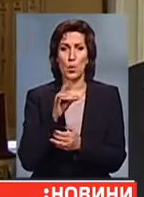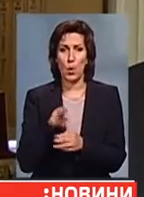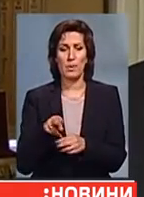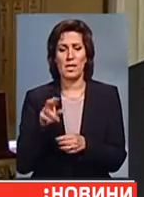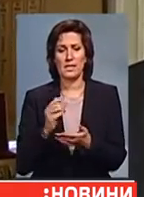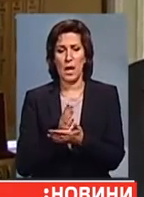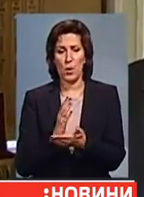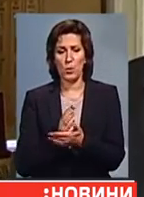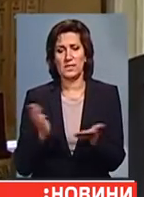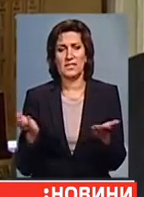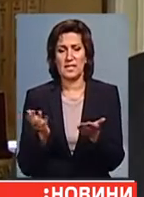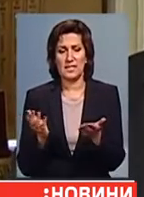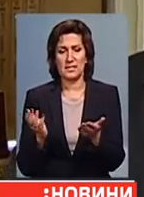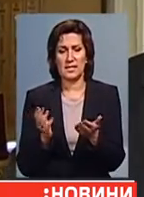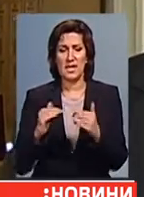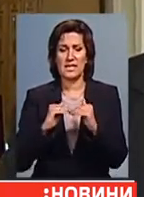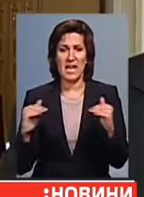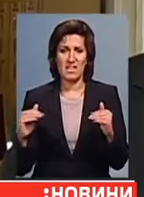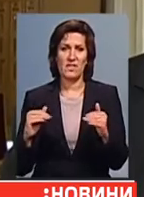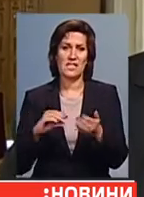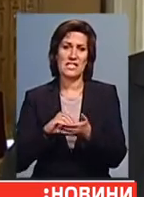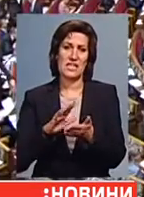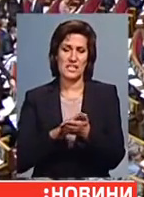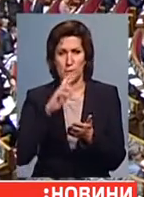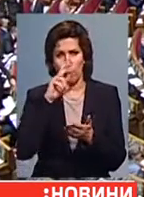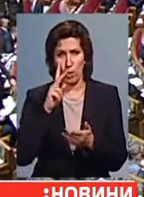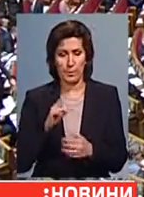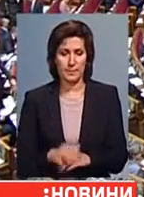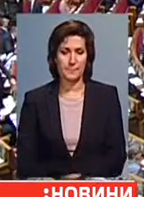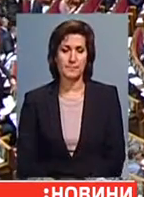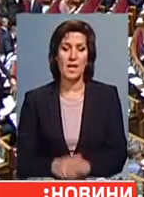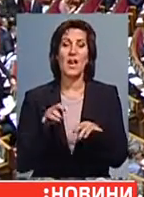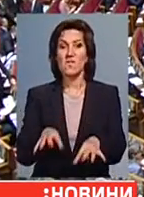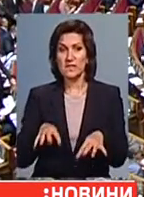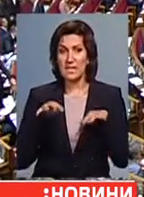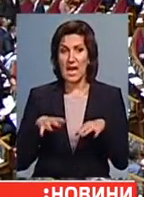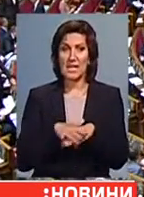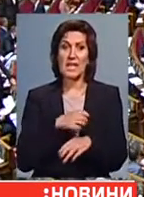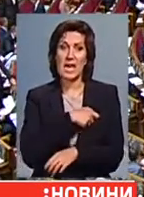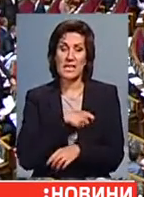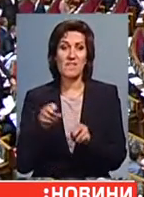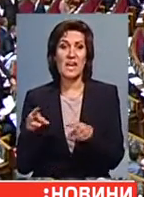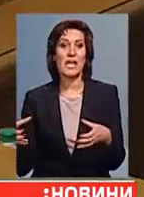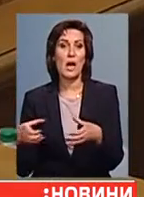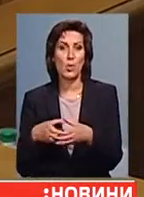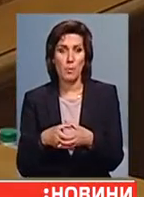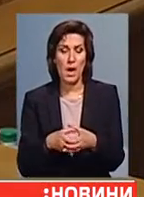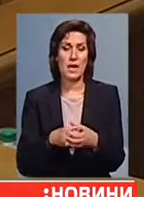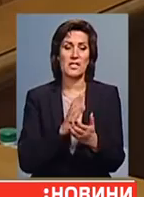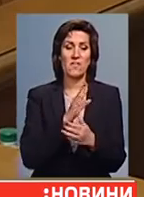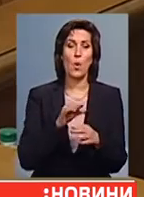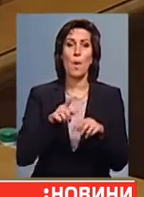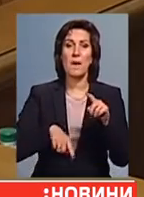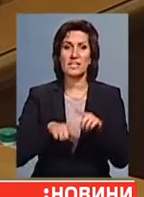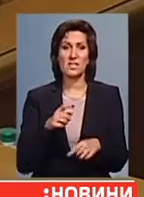він знаходиться десь на рівні статистичної похибки. У сесійній залі нардепи від радикальної партії та ВО